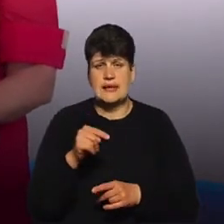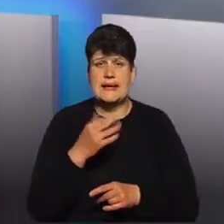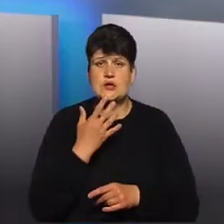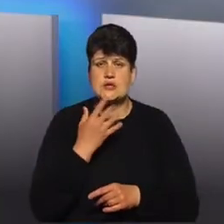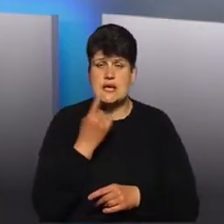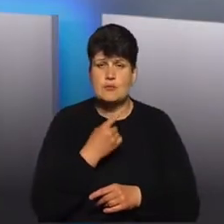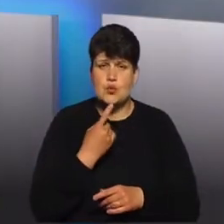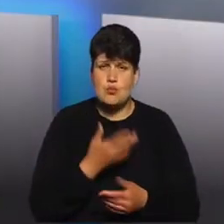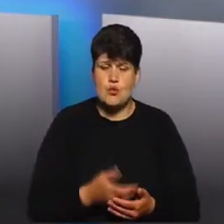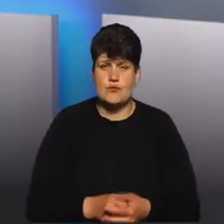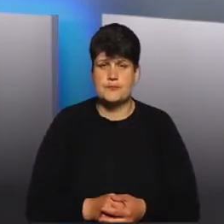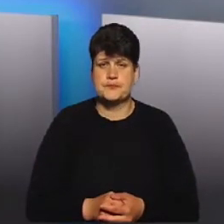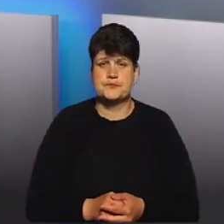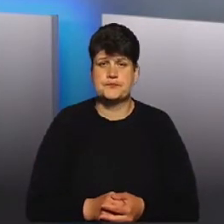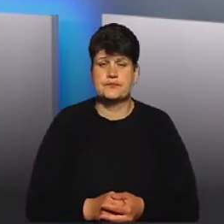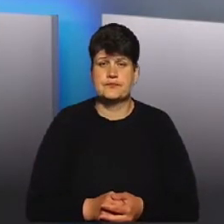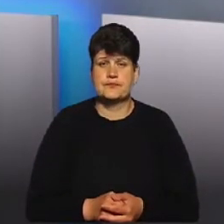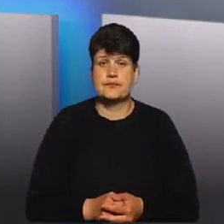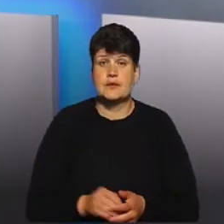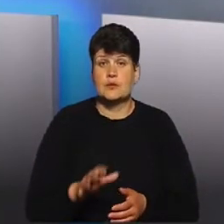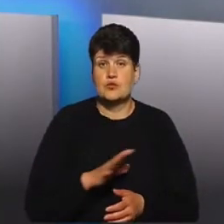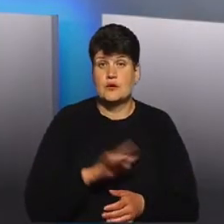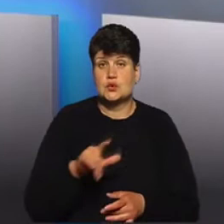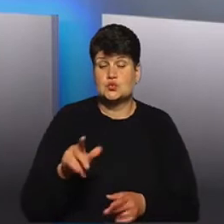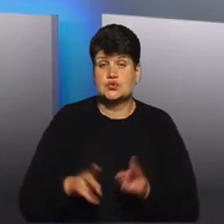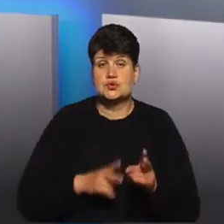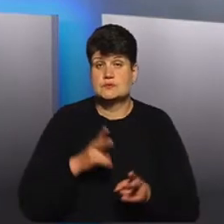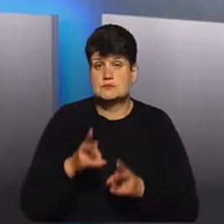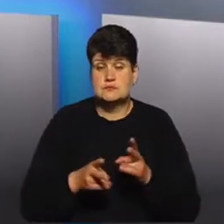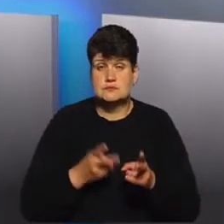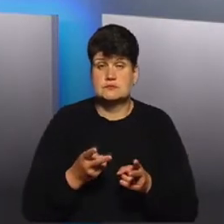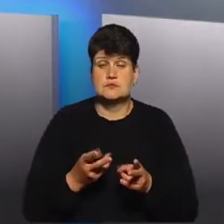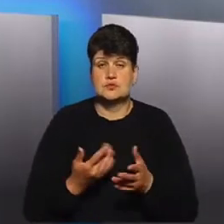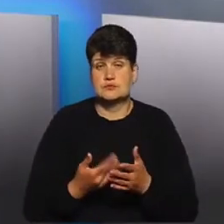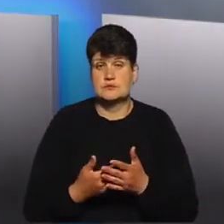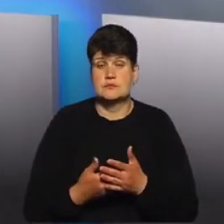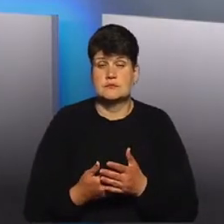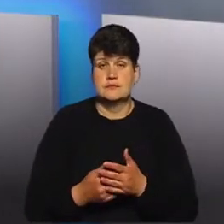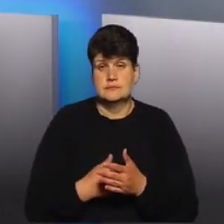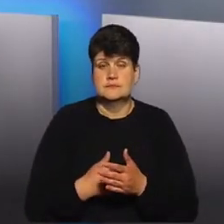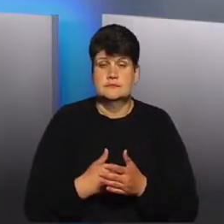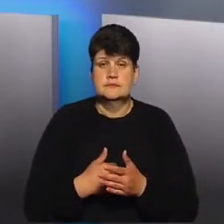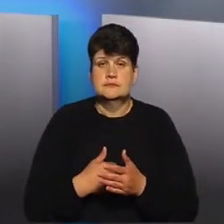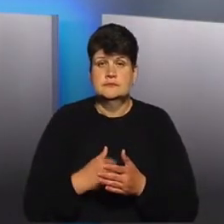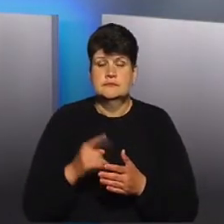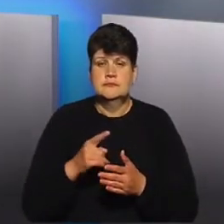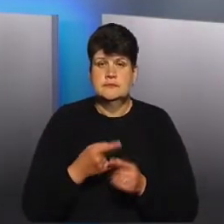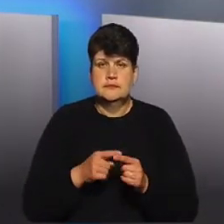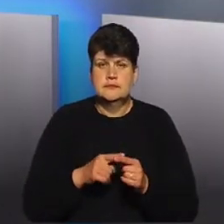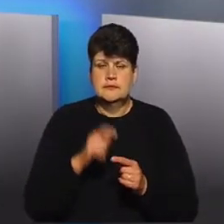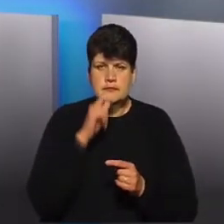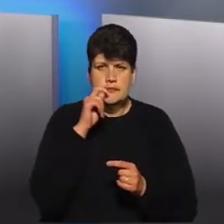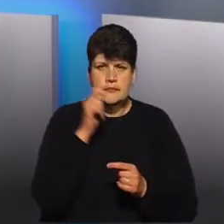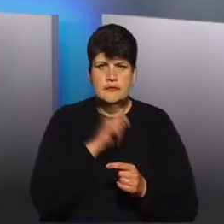Наприклад, іноді люди скаржаться, взагалі такий побутовий міф. Мені здається, що мені хотілося б, щоб це був міф, що Україна десь не може надати